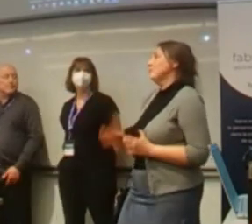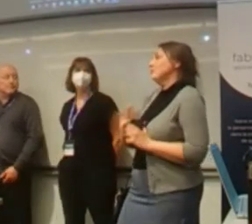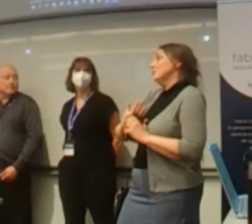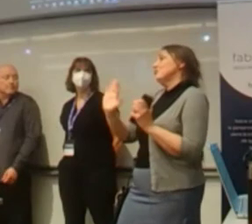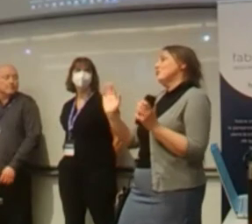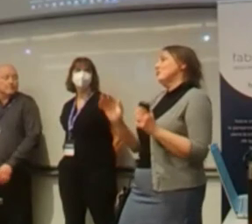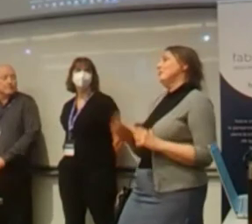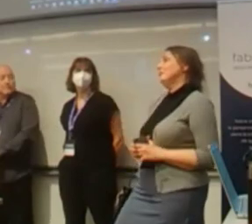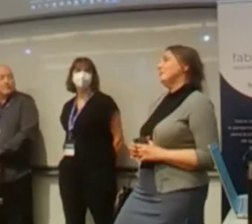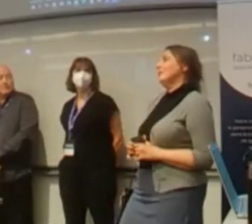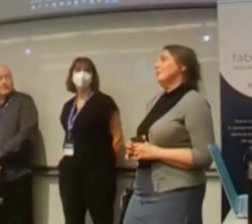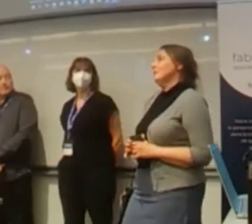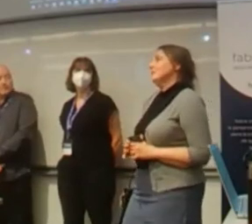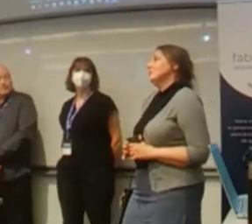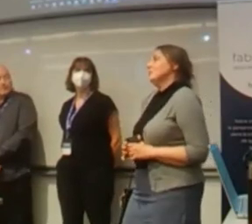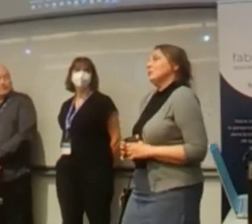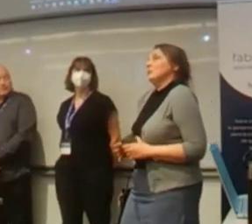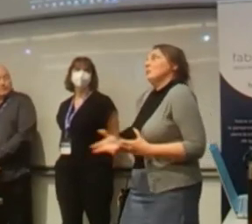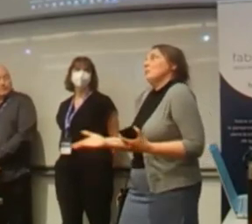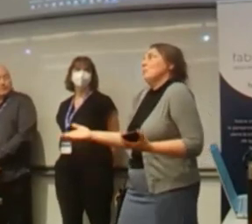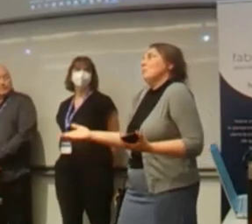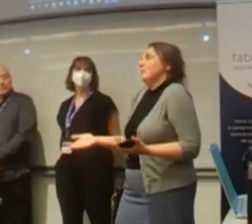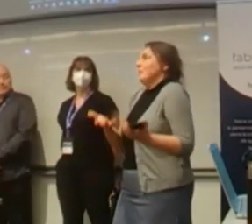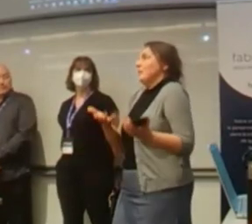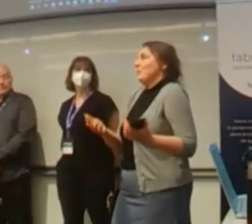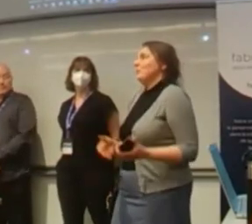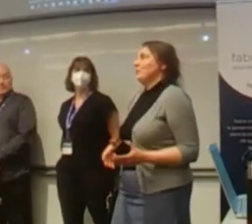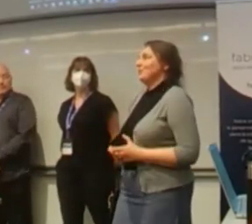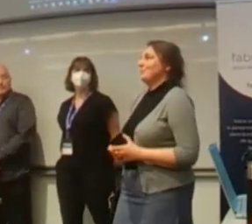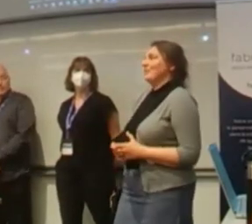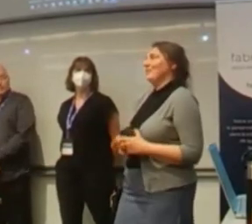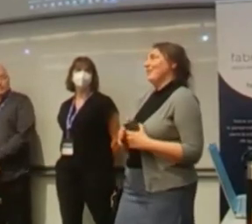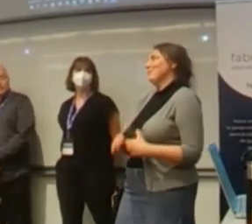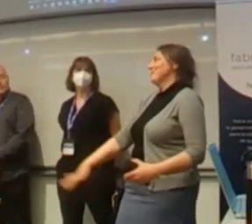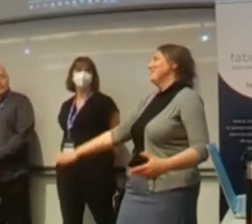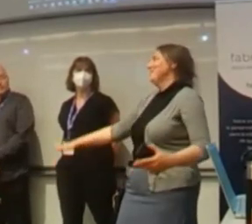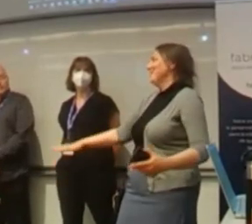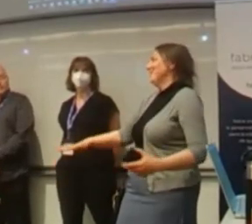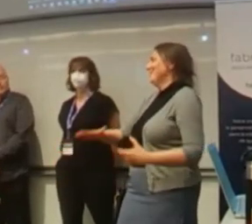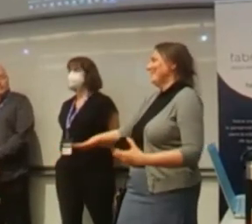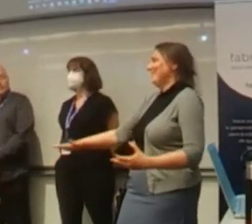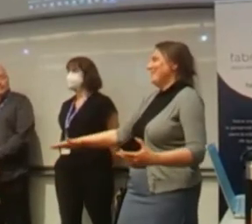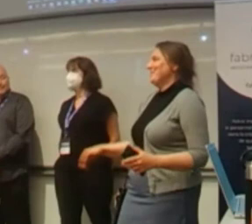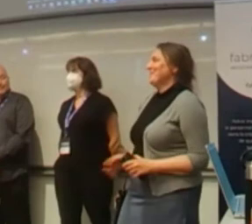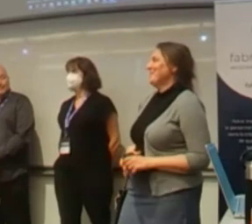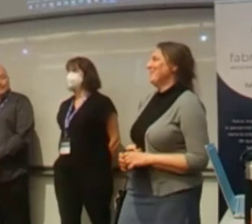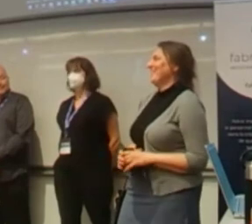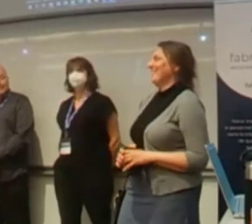Là, on s'est juste dit, s'ils disent que c'est trop complexe par rapport au reste, ben allons-y.